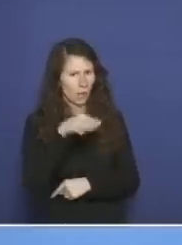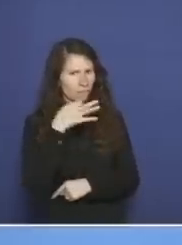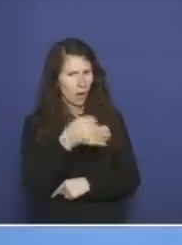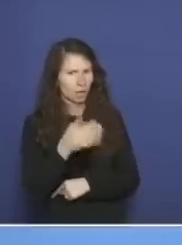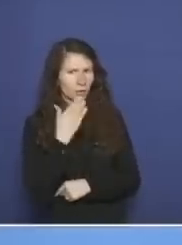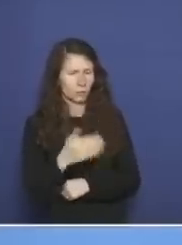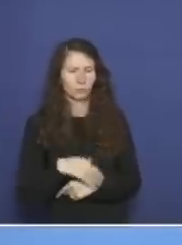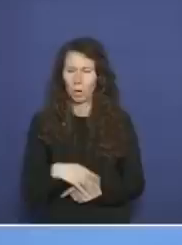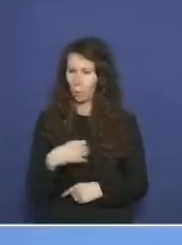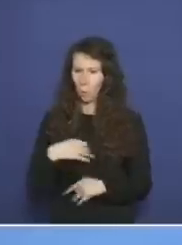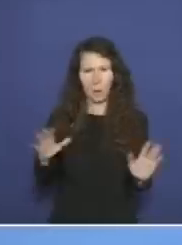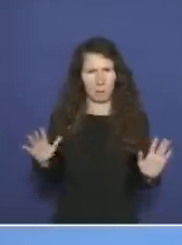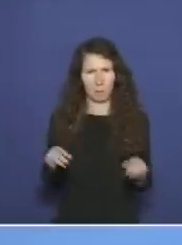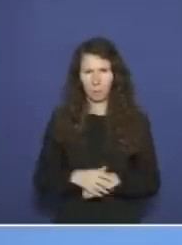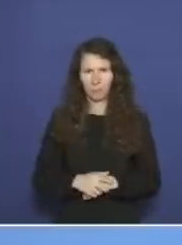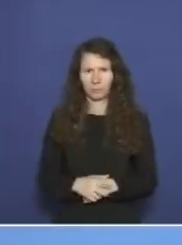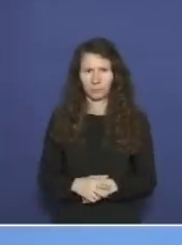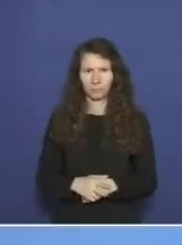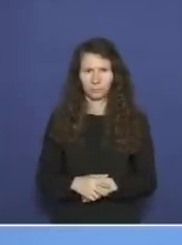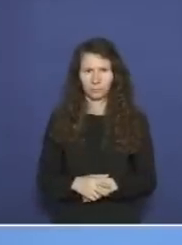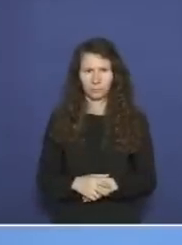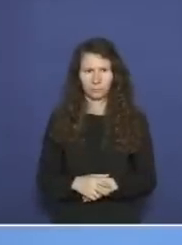Kein Problem.